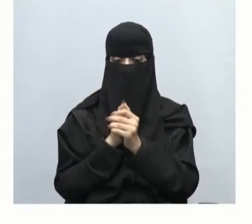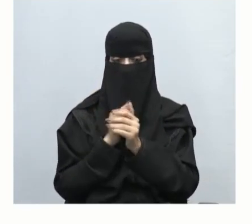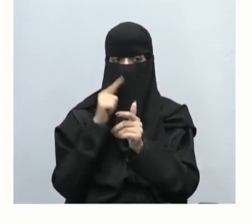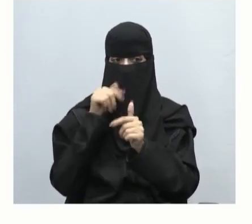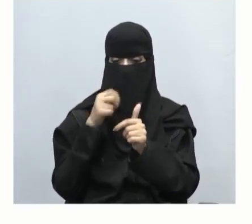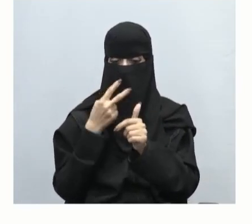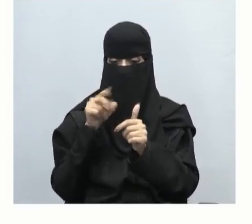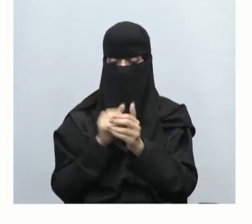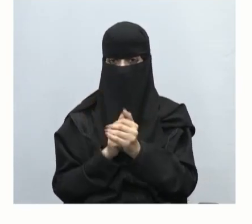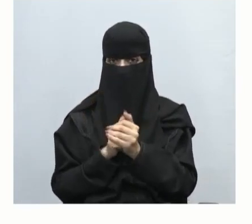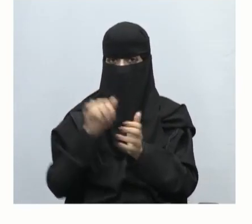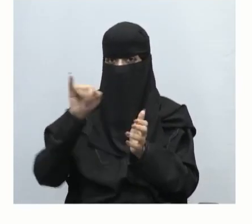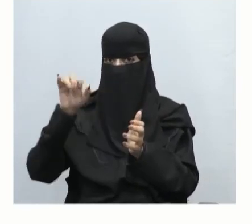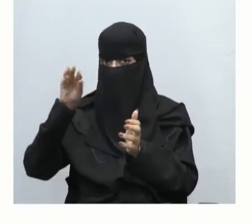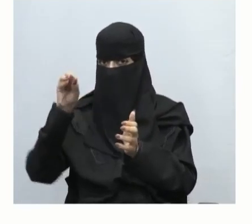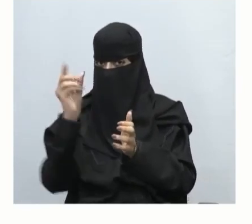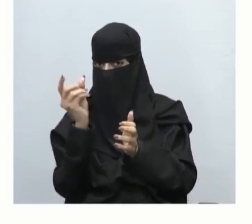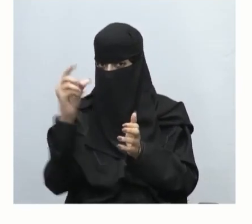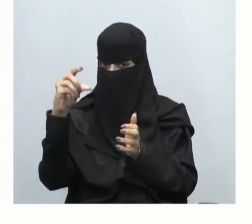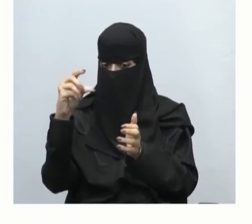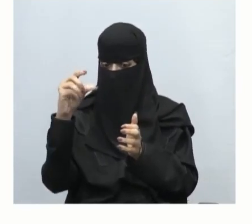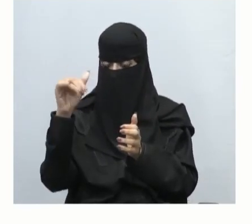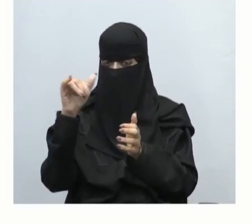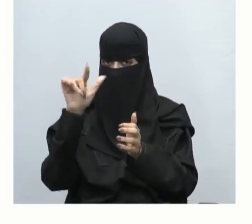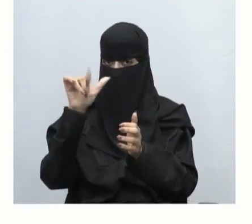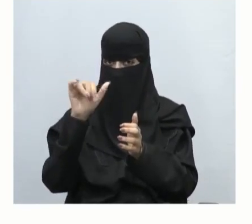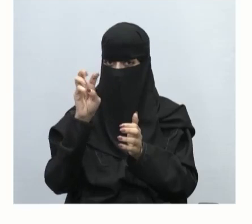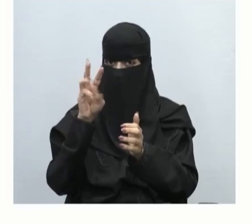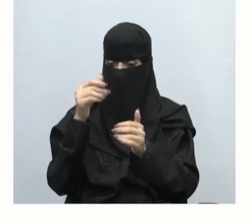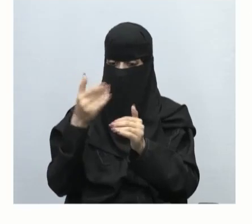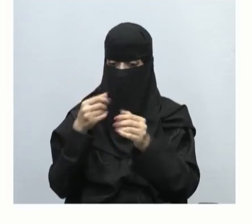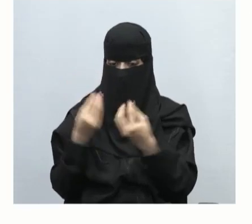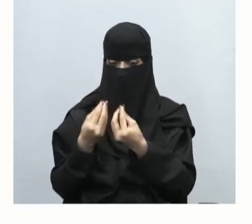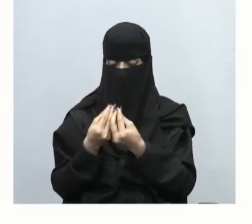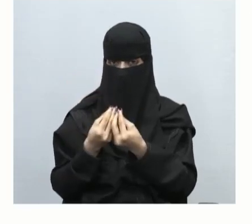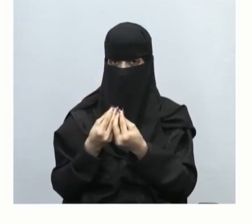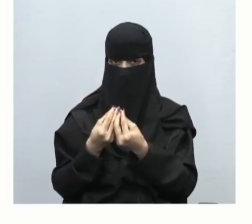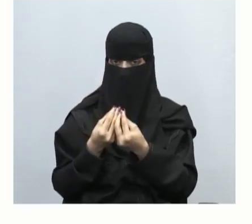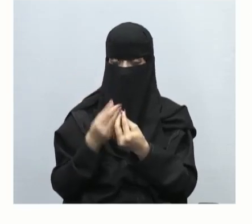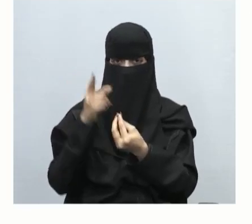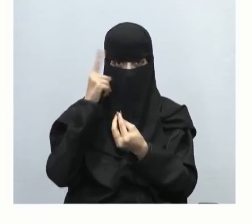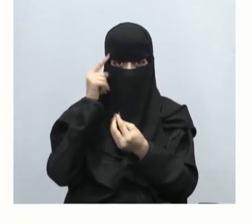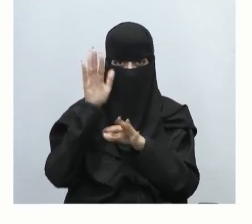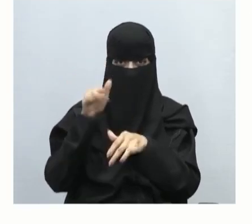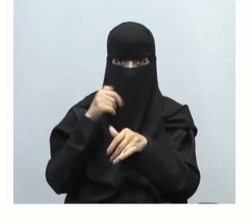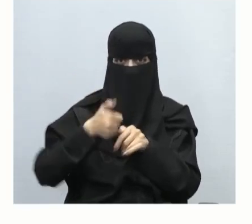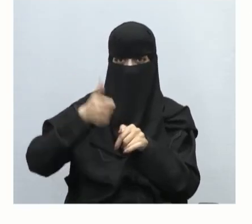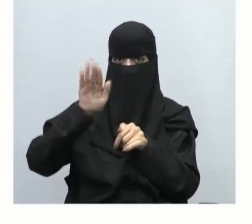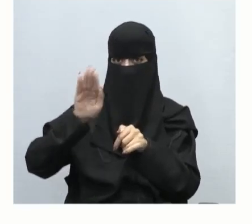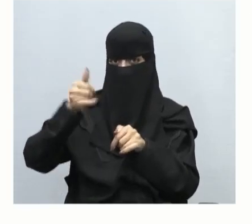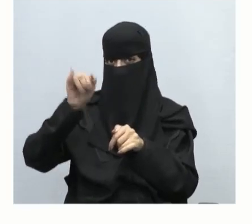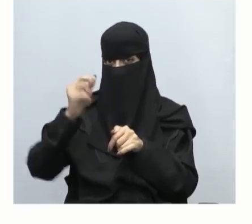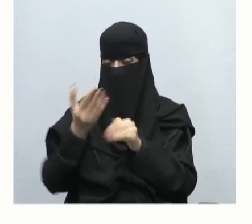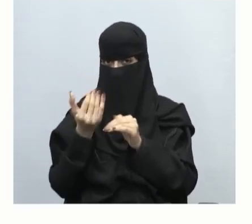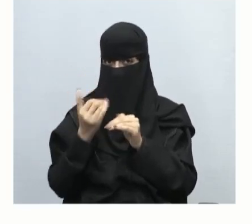الى الابطا انا اعرف هنا ان اسامه ماذا قبل حمزه وبعد كل من الاثنين